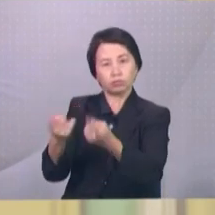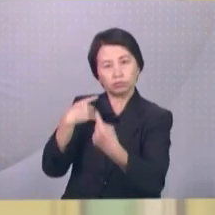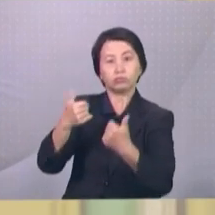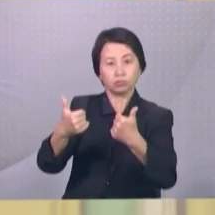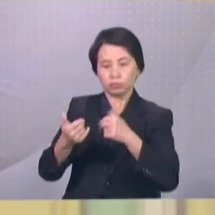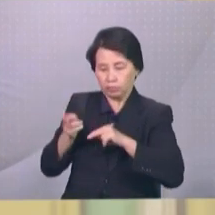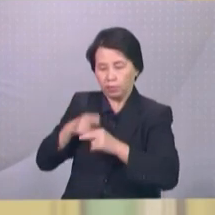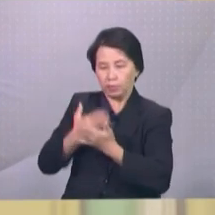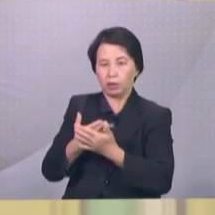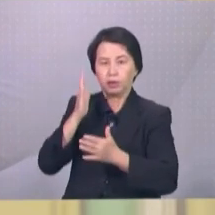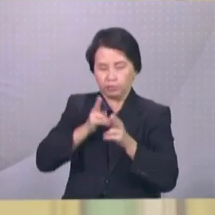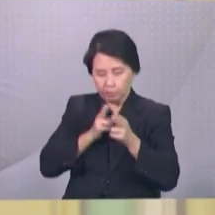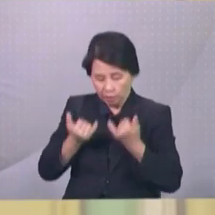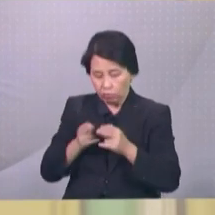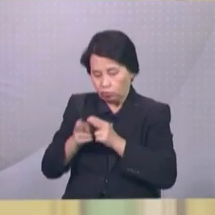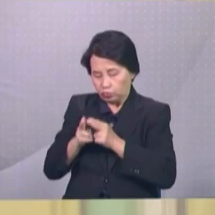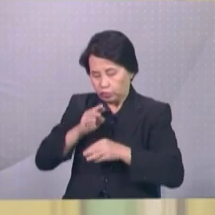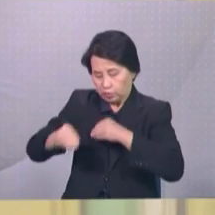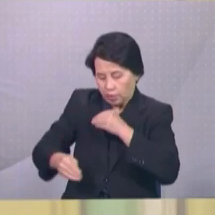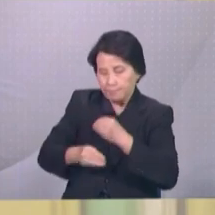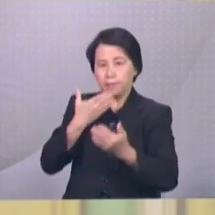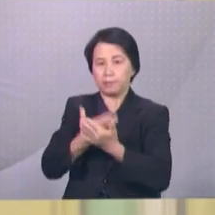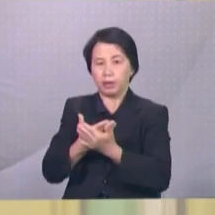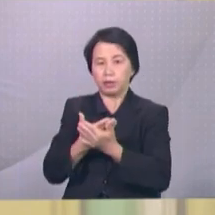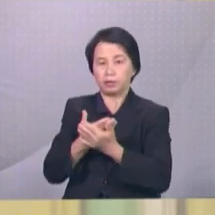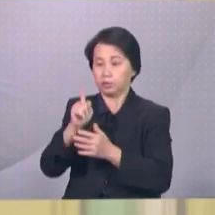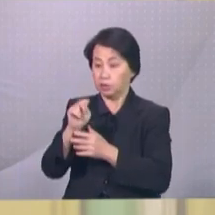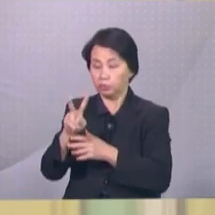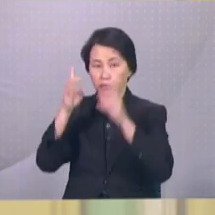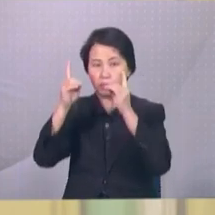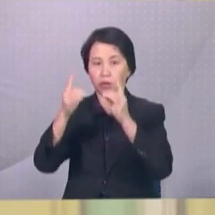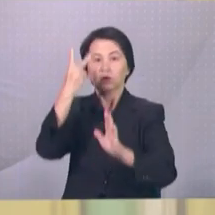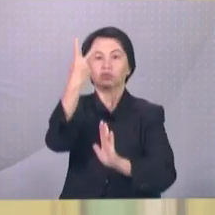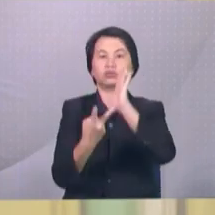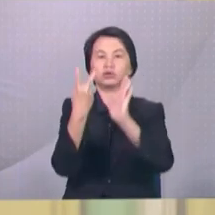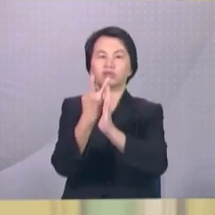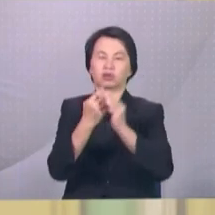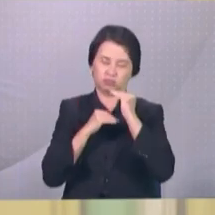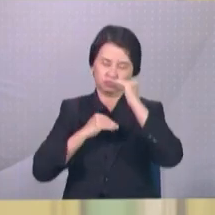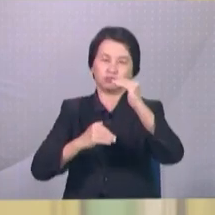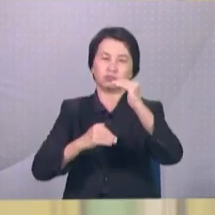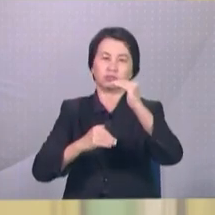menambah baik TV pendidikan ini. Terutamanya kita sedar bahawa 2 jam ini agak terhad,